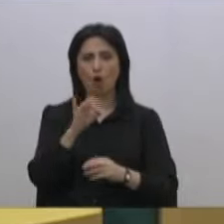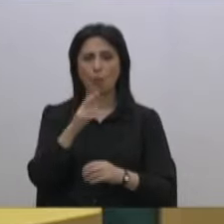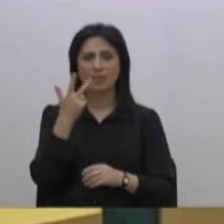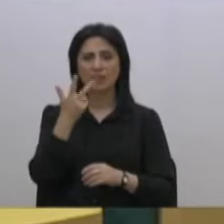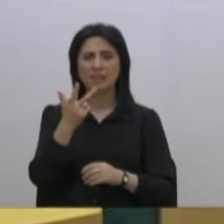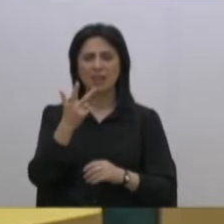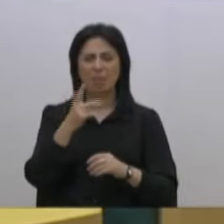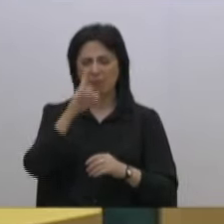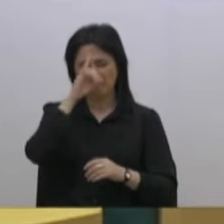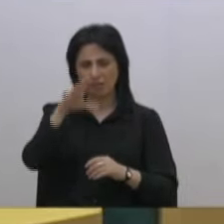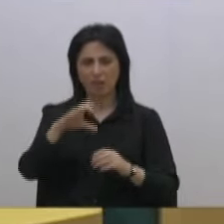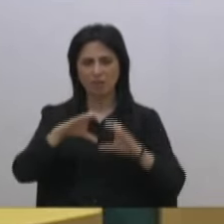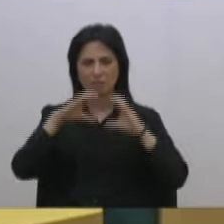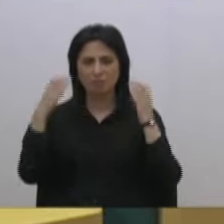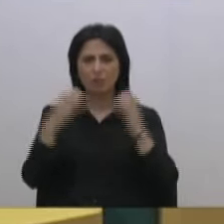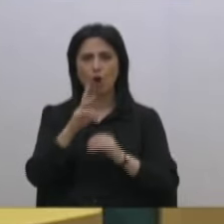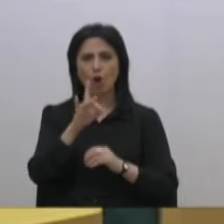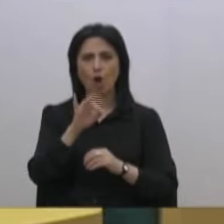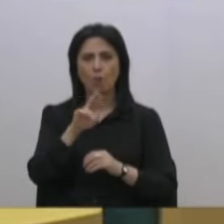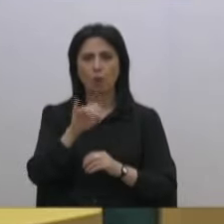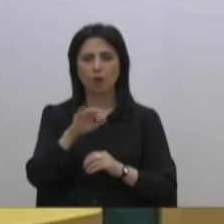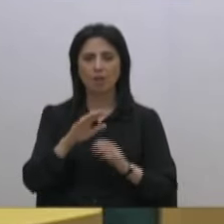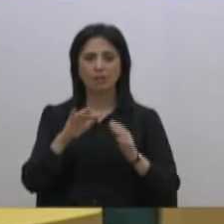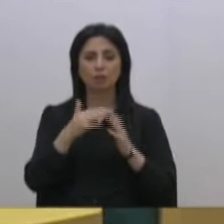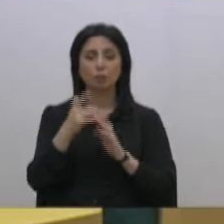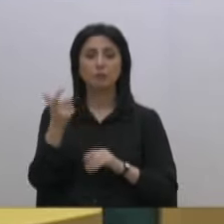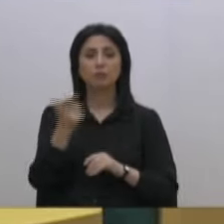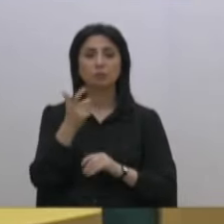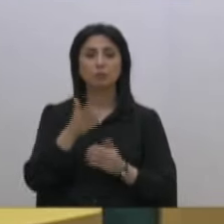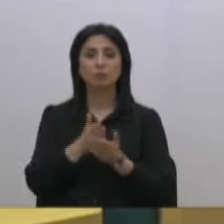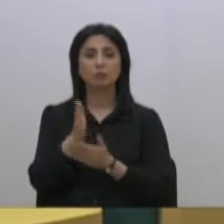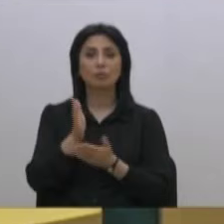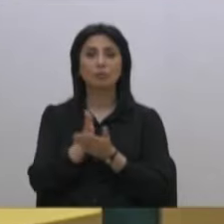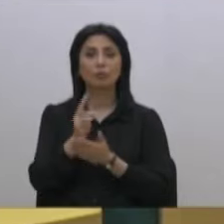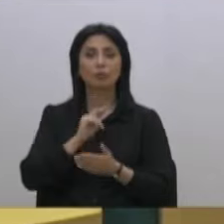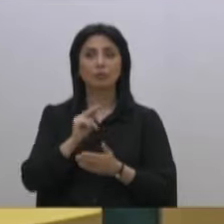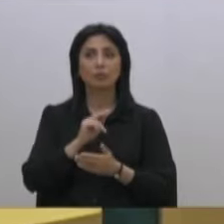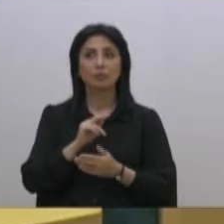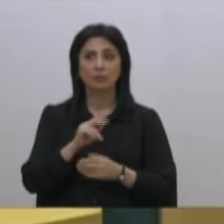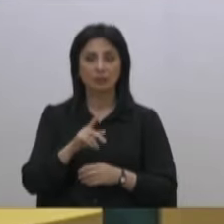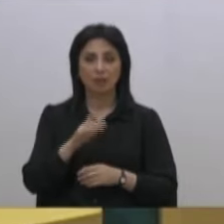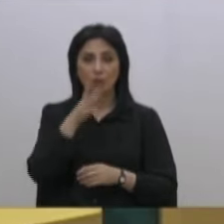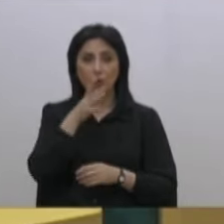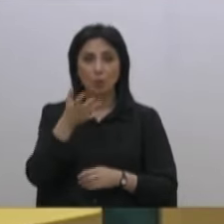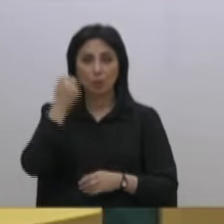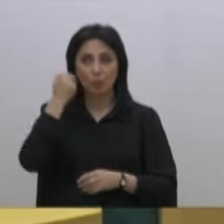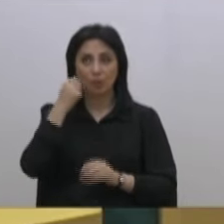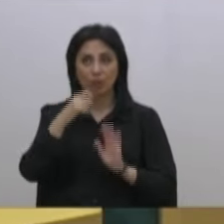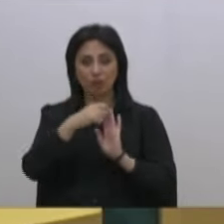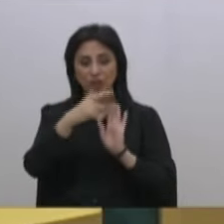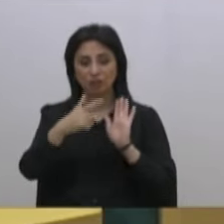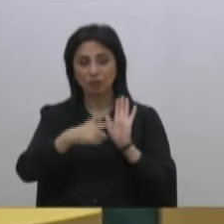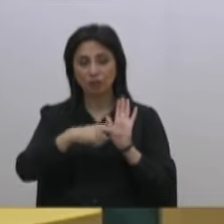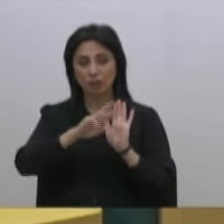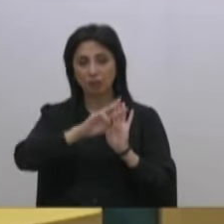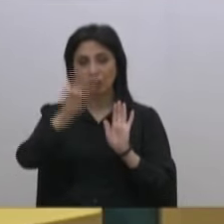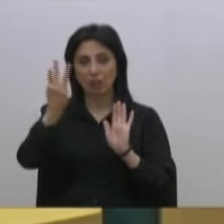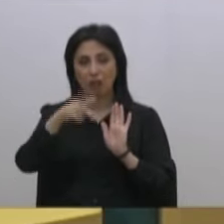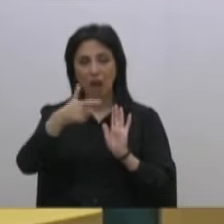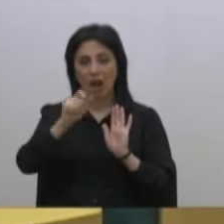მსოფლიოს ყველაზე დიდმა ამერიკულმა კორპორაციამ, რომელიც სოფლის მეურნეობის სფეროში მოღვაწეობს, დრო იხელთეს და 17